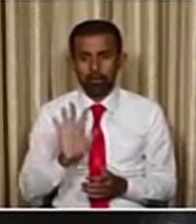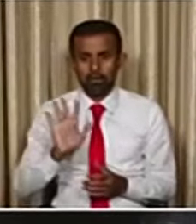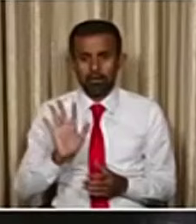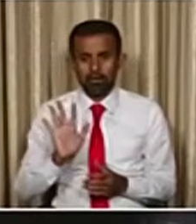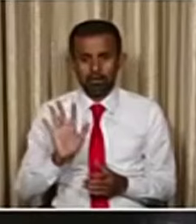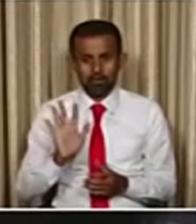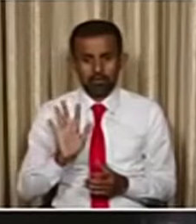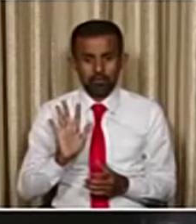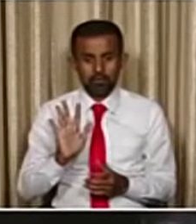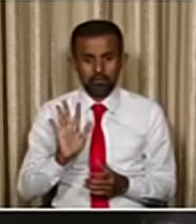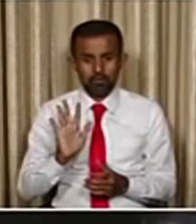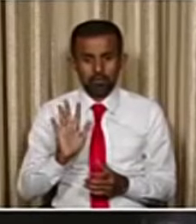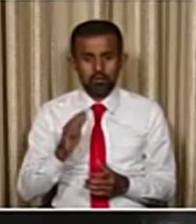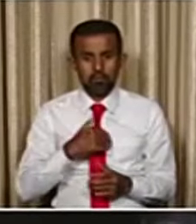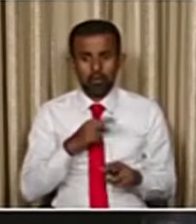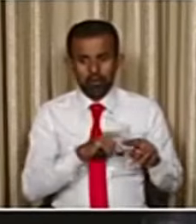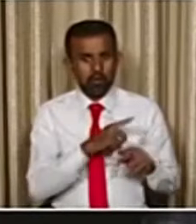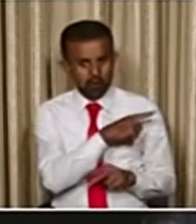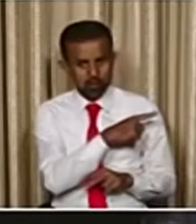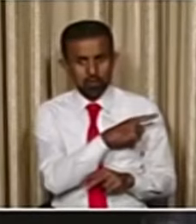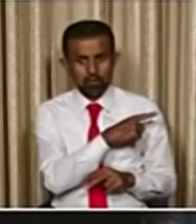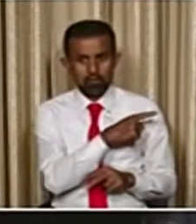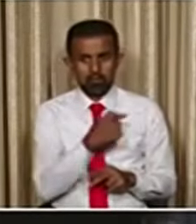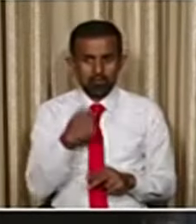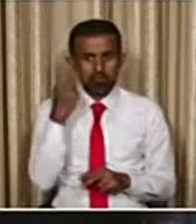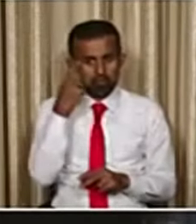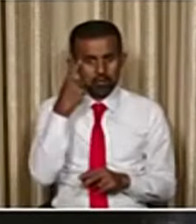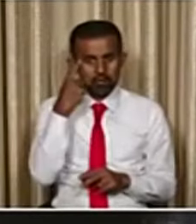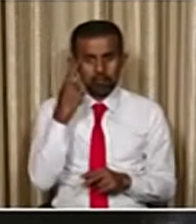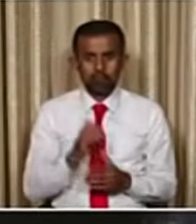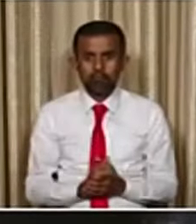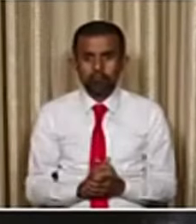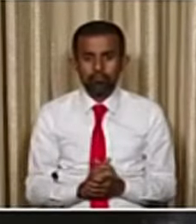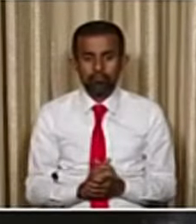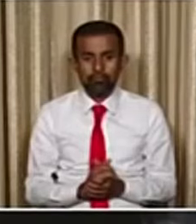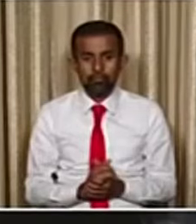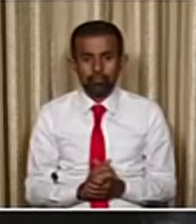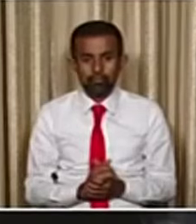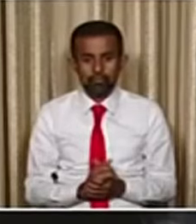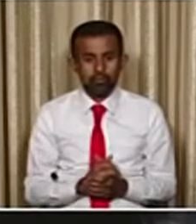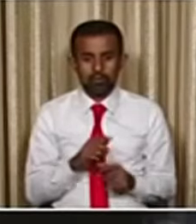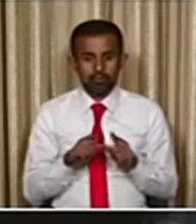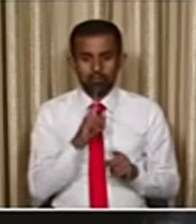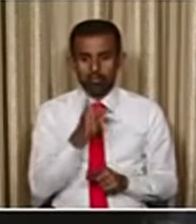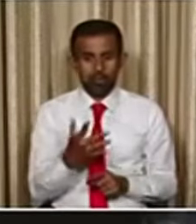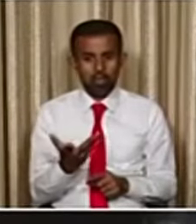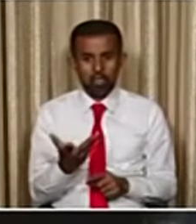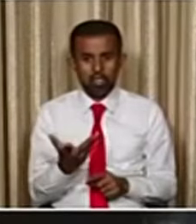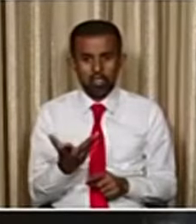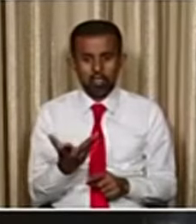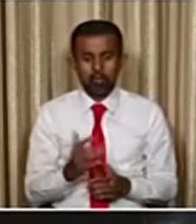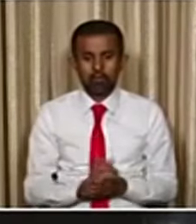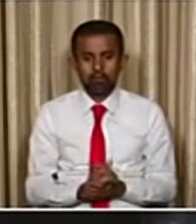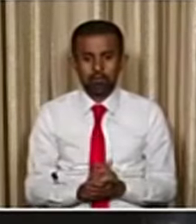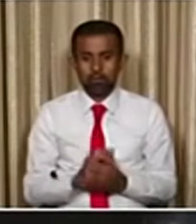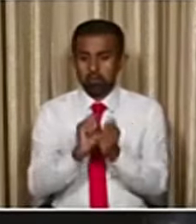නෑ එමනේ ඒ තෝ මගේ සගයා. ඒක මගේ සගේ මට දන්නවා එතුමා. හේතුව ඒක නෑ පොඩ්ඩක් ඉන්න. හේතුව එහෙම කිව්වේ නෑ. ඔබතුමා වෙනතරට විකෘති කරන්න